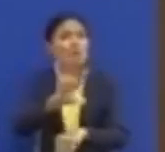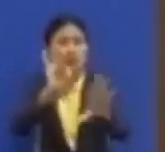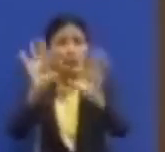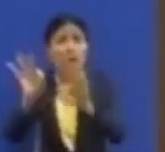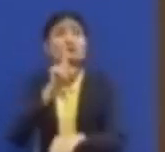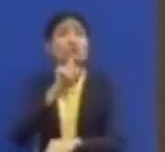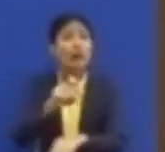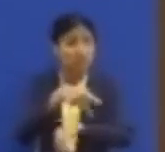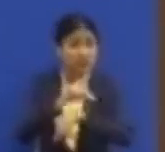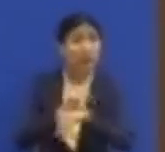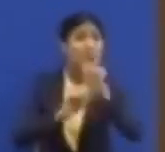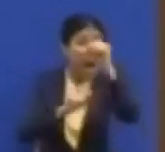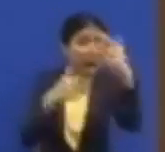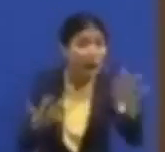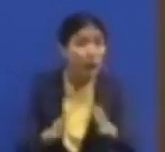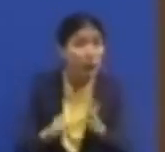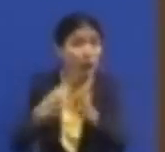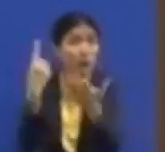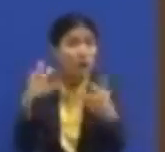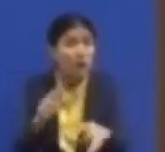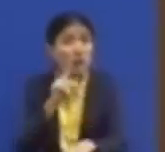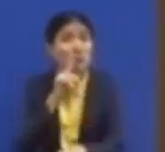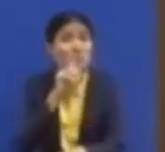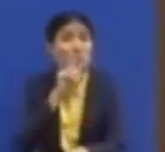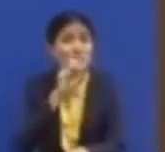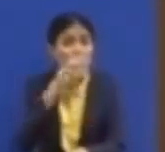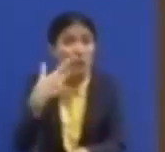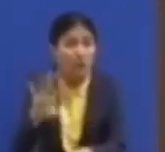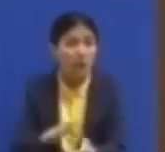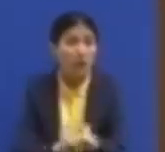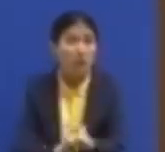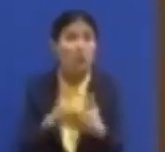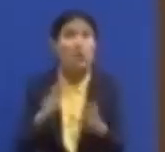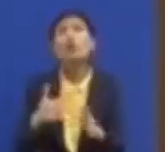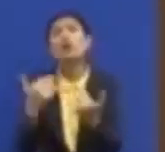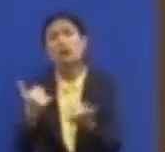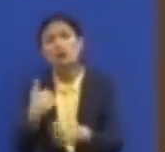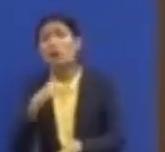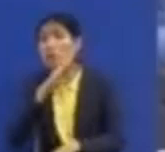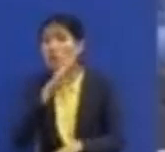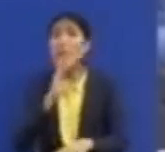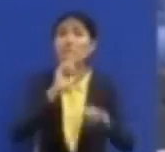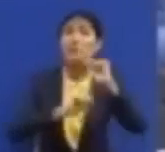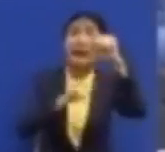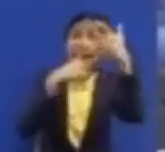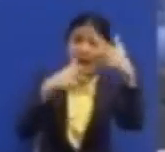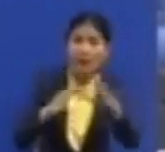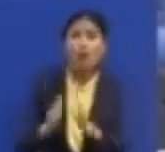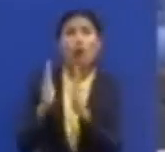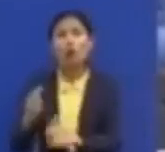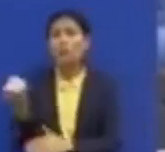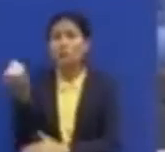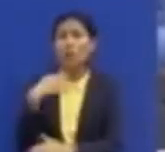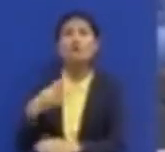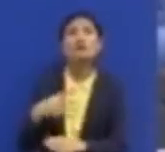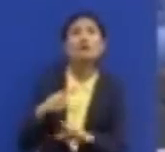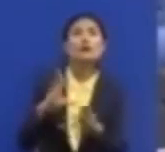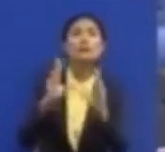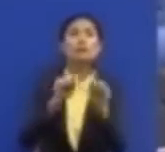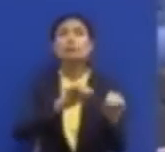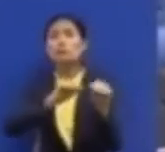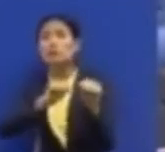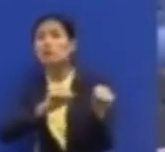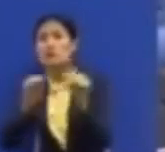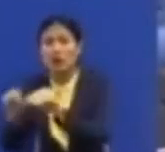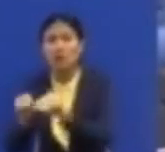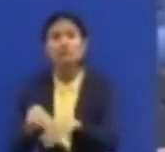ได้มีการเสนอยติขอเลื่อนเสนอยติไม่ให้เลื่อนก็มีการอภิปรายถ้าท่านประธานอนุญาตให้อภิปรายต่อก็ว่ากัน